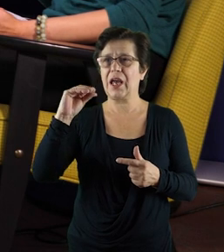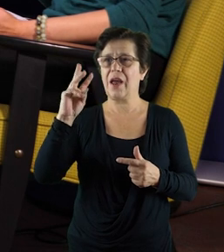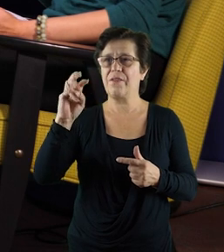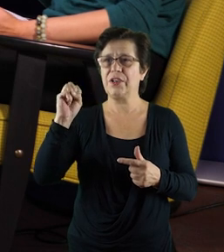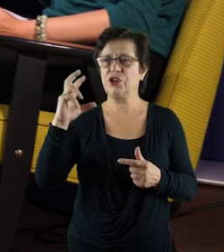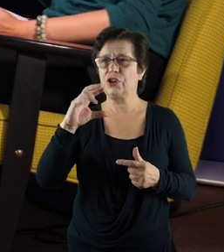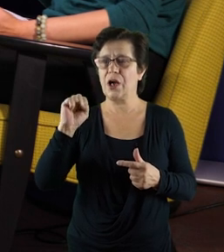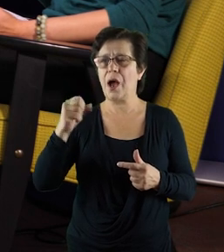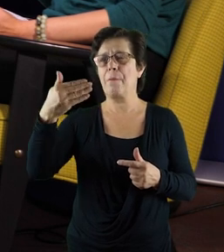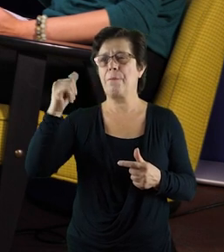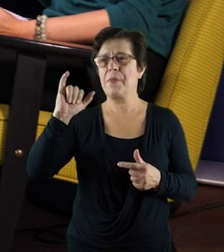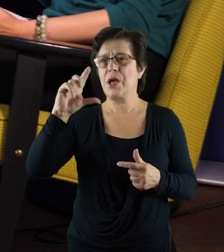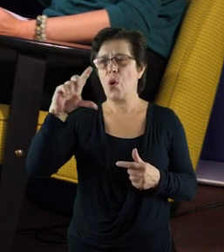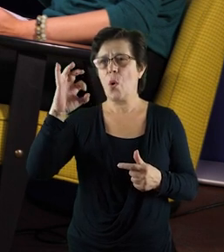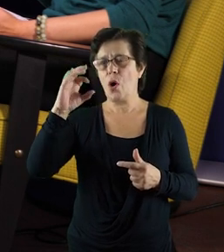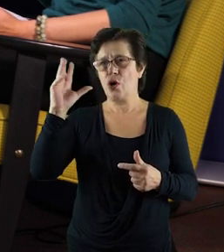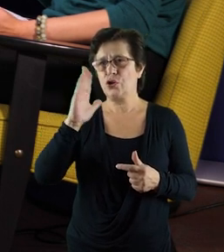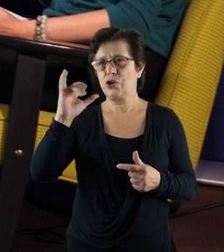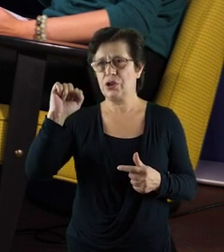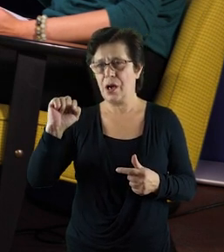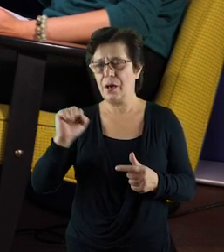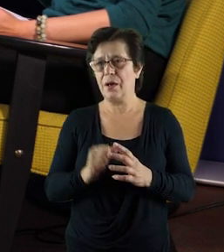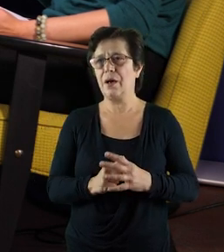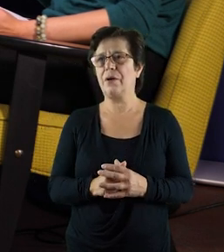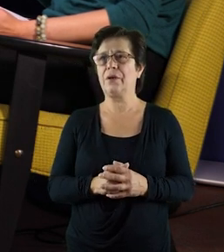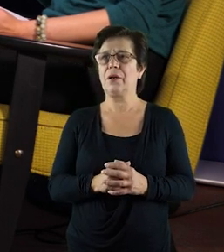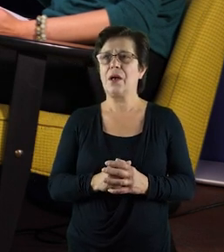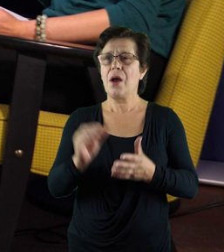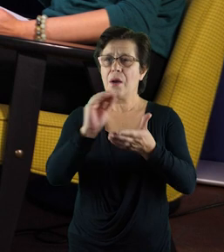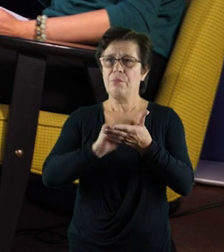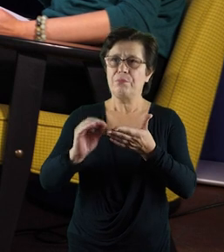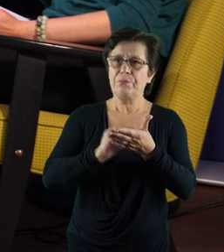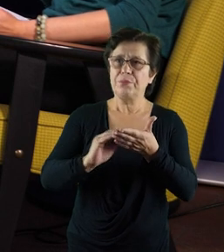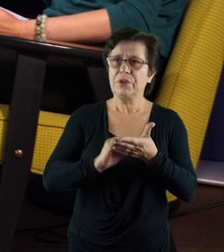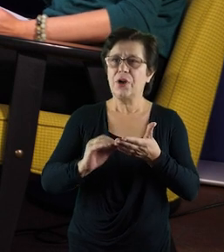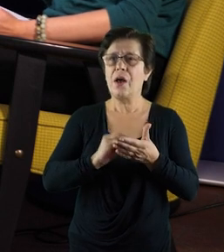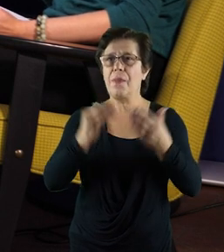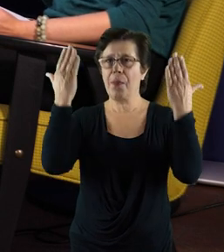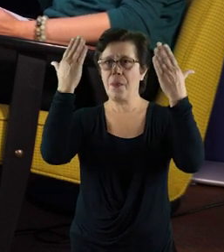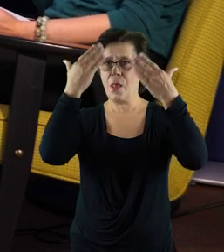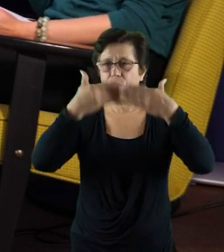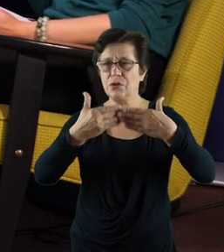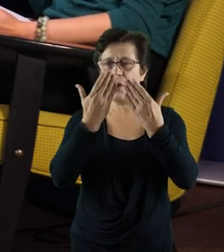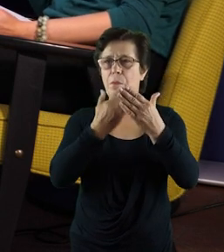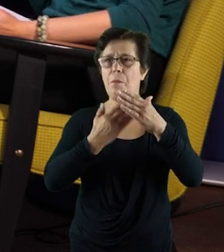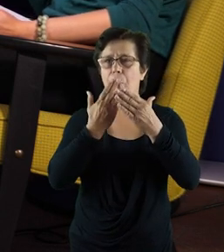Czesława Miłosza. Publikuje również podcast Pełnia Literatury, nocny podcast literacki.